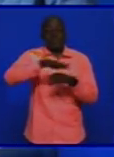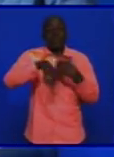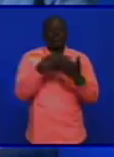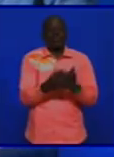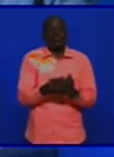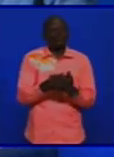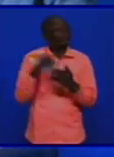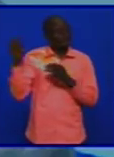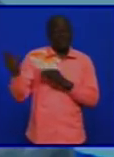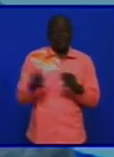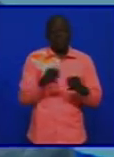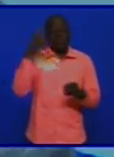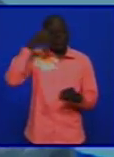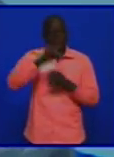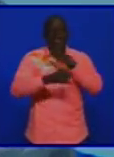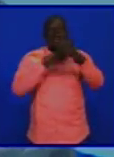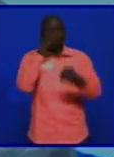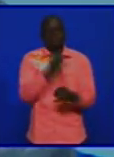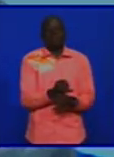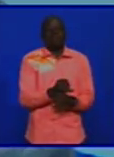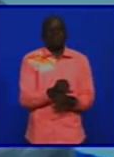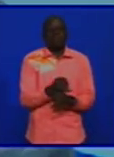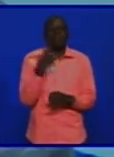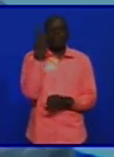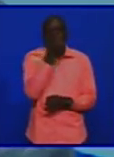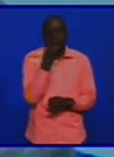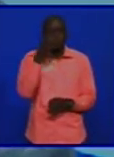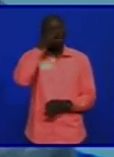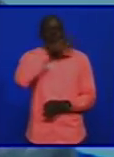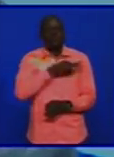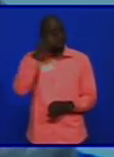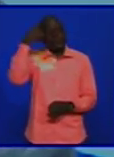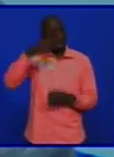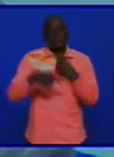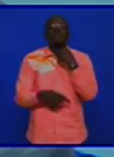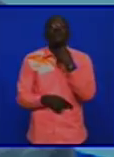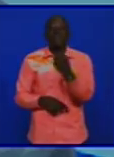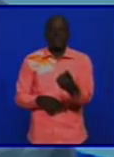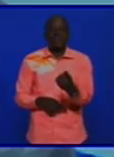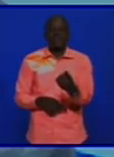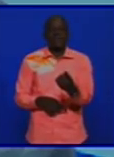est portée sur l'international. Donc, je profite de l'occasion pour dire que,